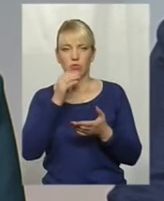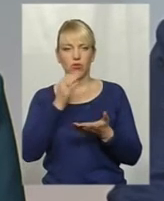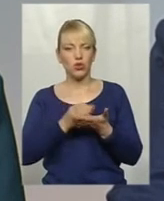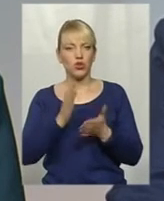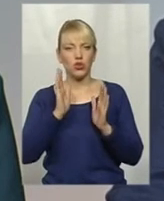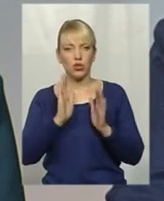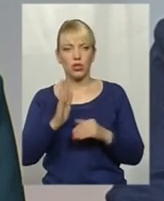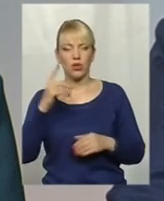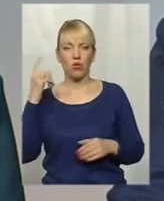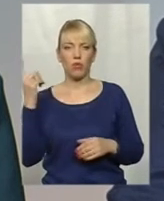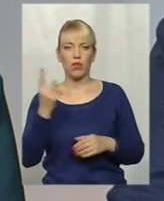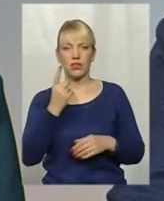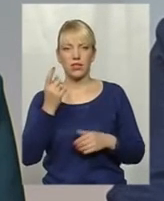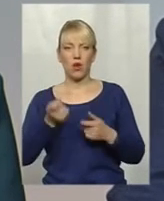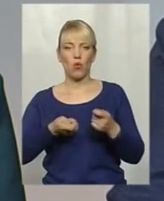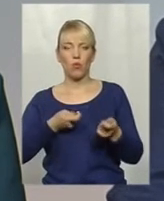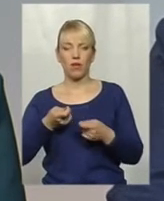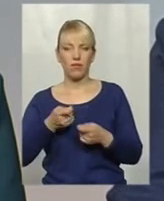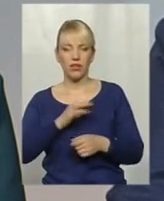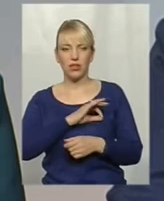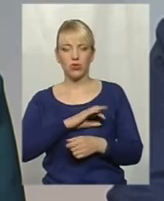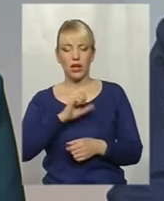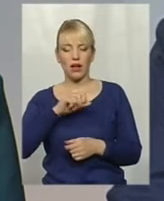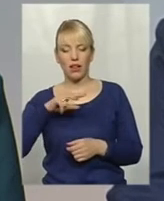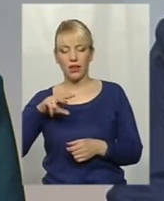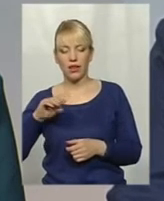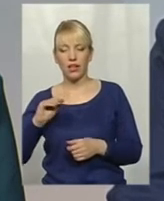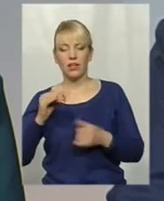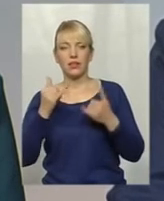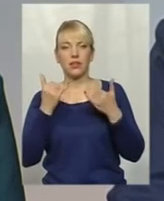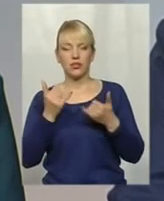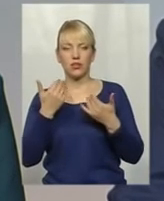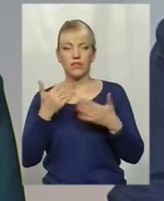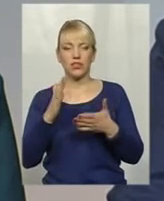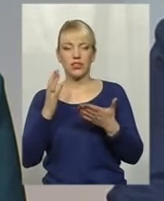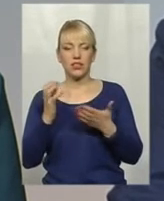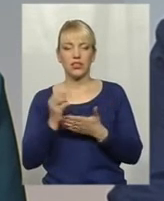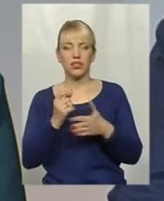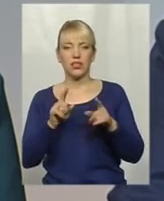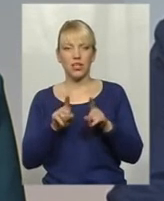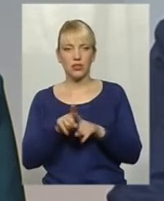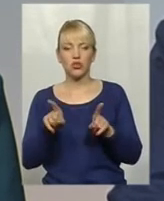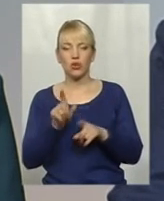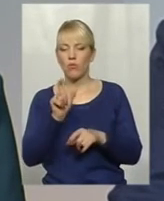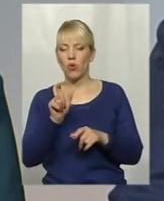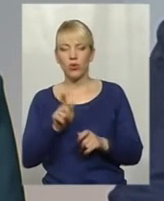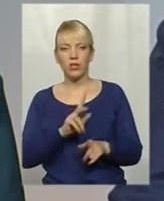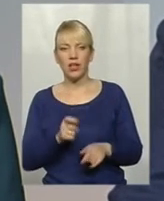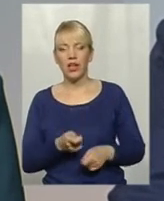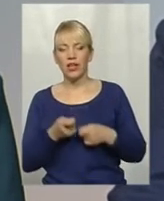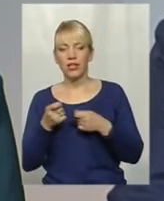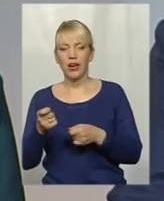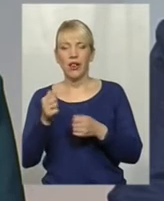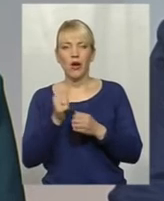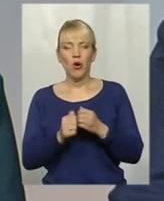юстиції, але на сьогодні вже знайшли інструменти, як зробити так, щоб люди не їхали кожен раз в область,